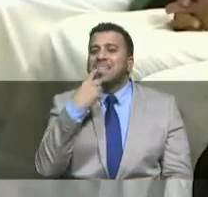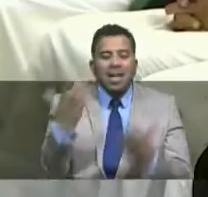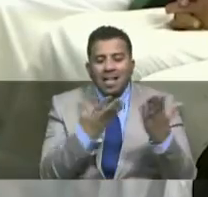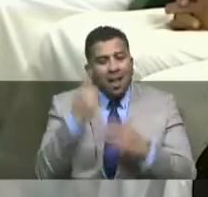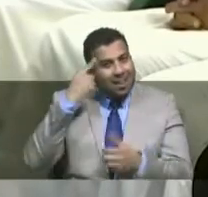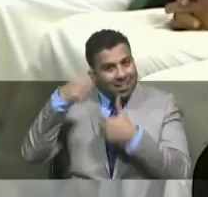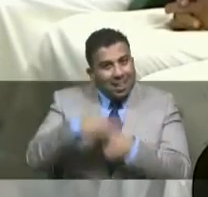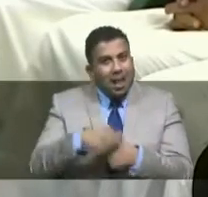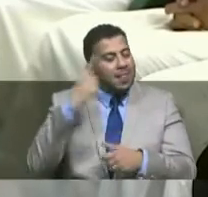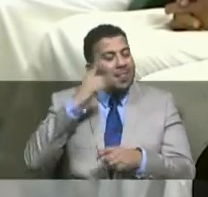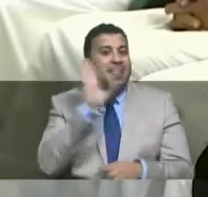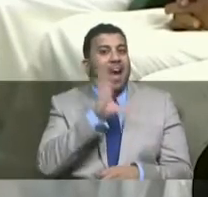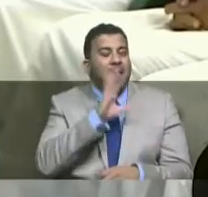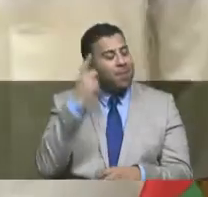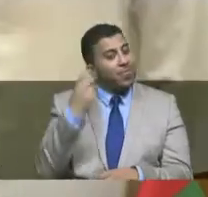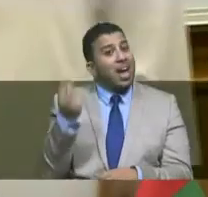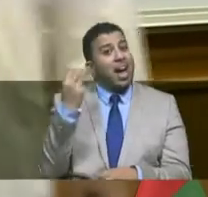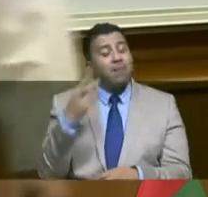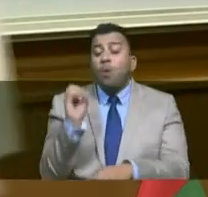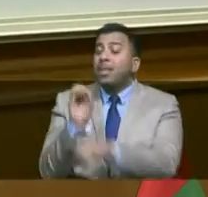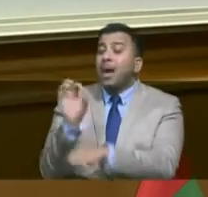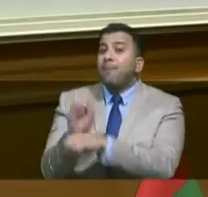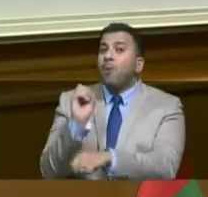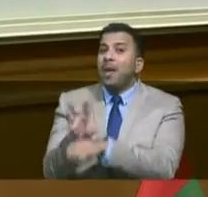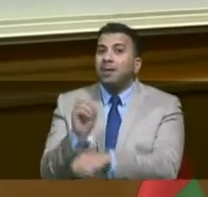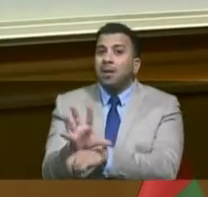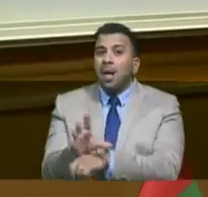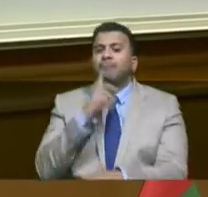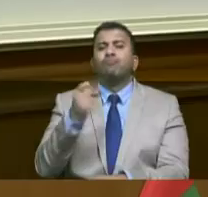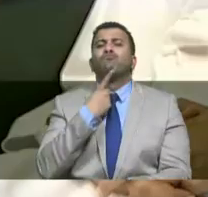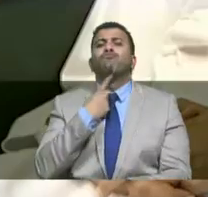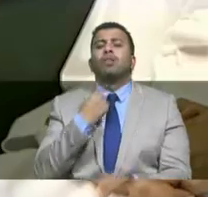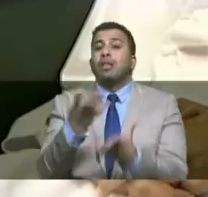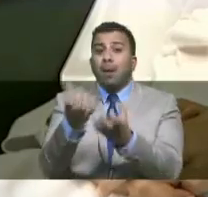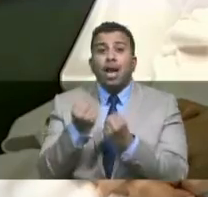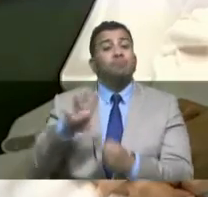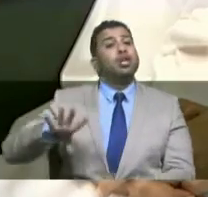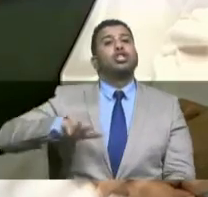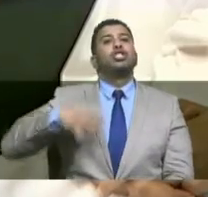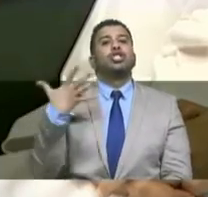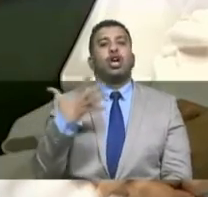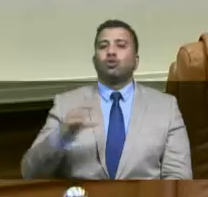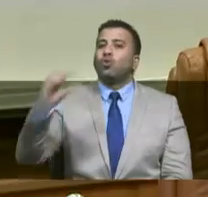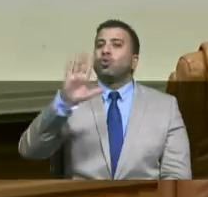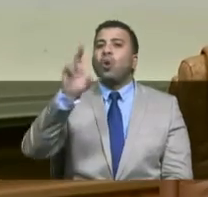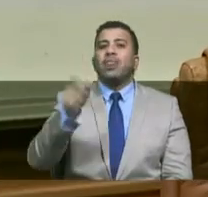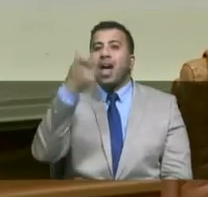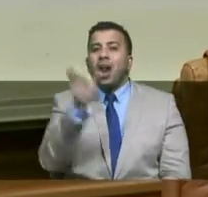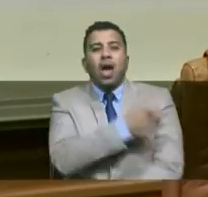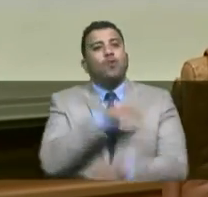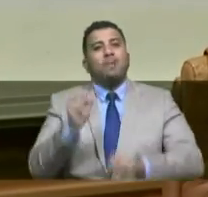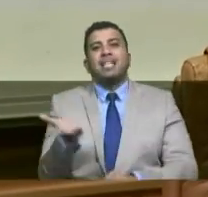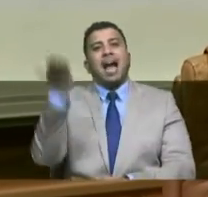والتعاليم الثقافية والتربوية التي يتبناها صاحب السمو الشيخ الدكتور سلطان بن محمد القاسمي عضو المجلس الأعلى حاكم